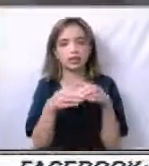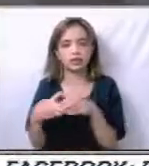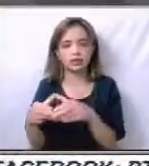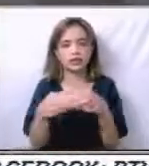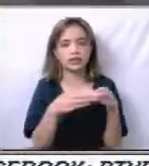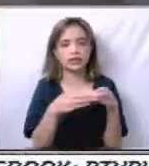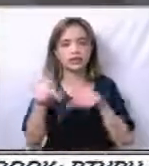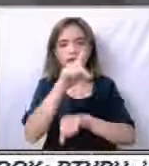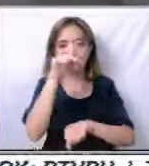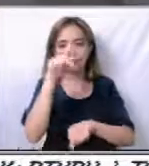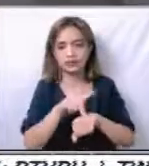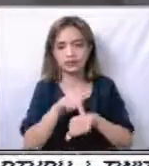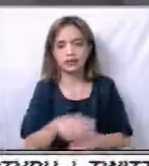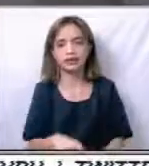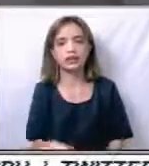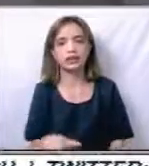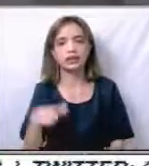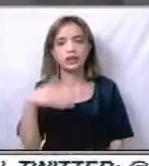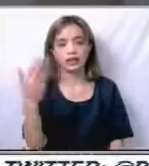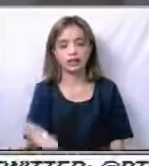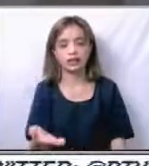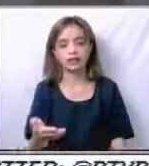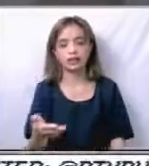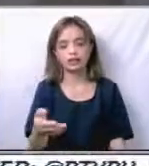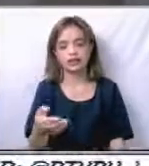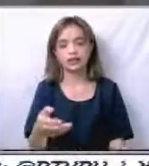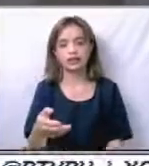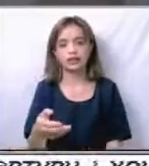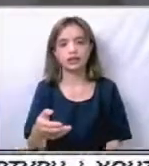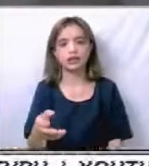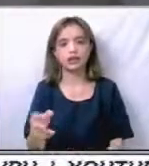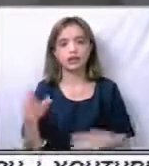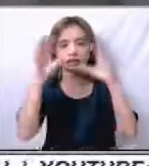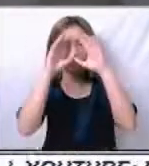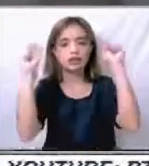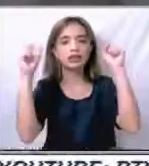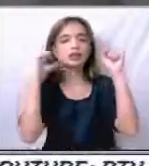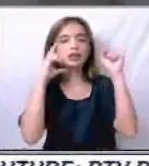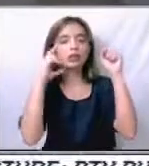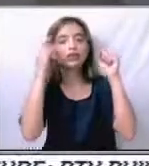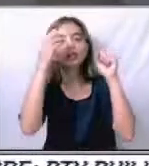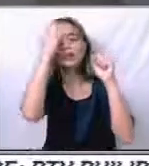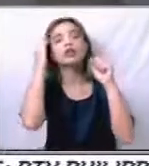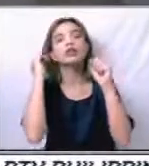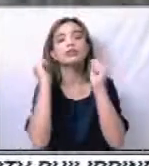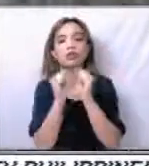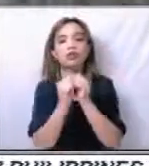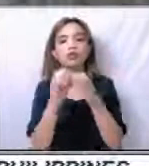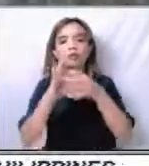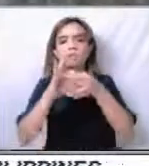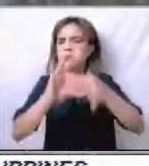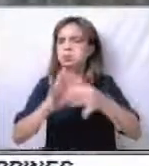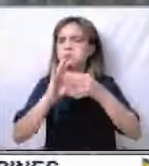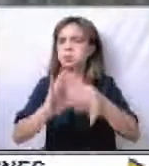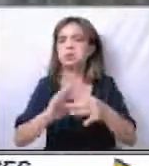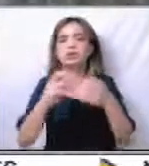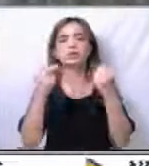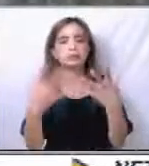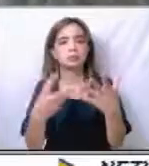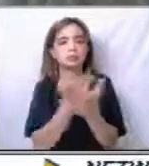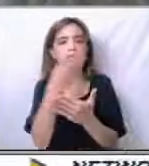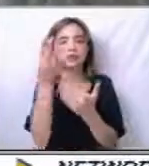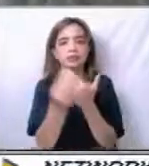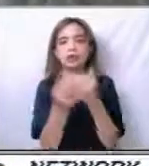Pilipinas. Habang si Pangulong Duterte naman, hiling ay mas matibay pang samahan at mas marami pang programa katuwang ang